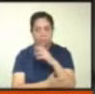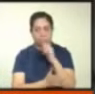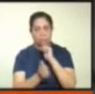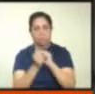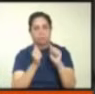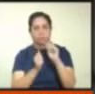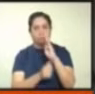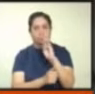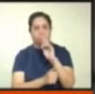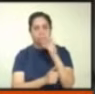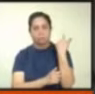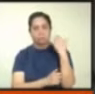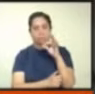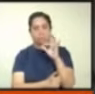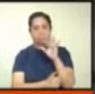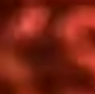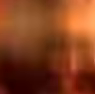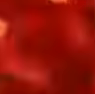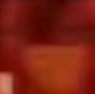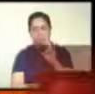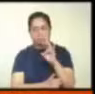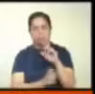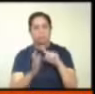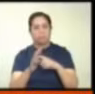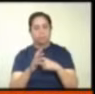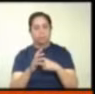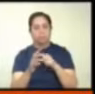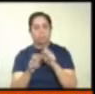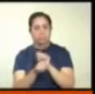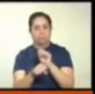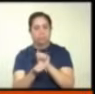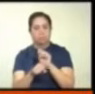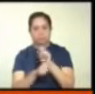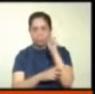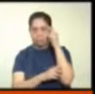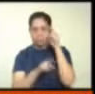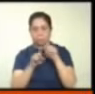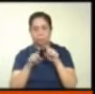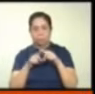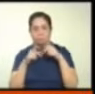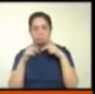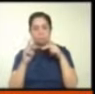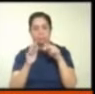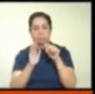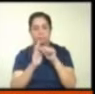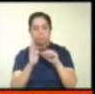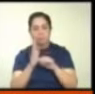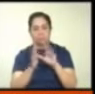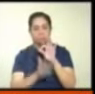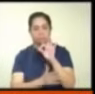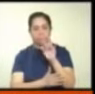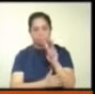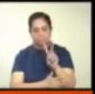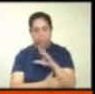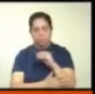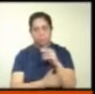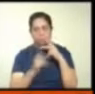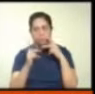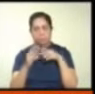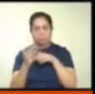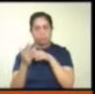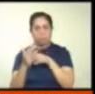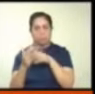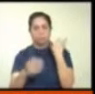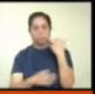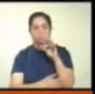nakapasa ng bar noong 1987. Nagsimula ang kanyang karera sa gobyerno bilang public attorney noong 1992 at public prosecutor